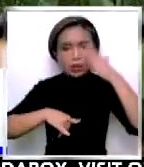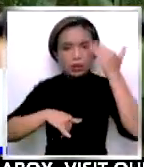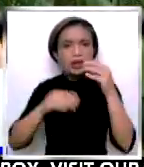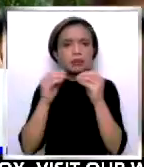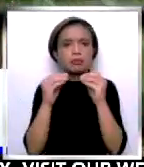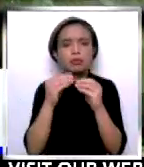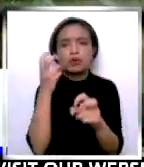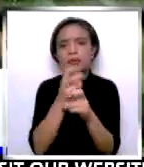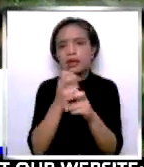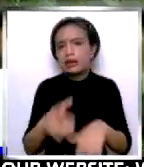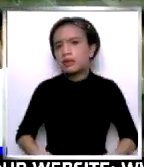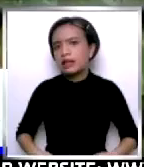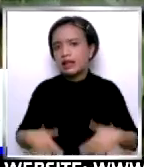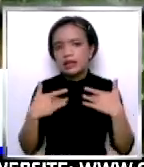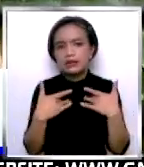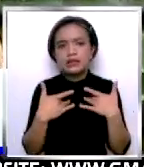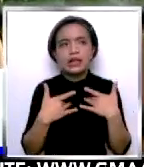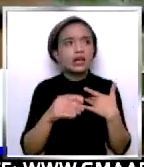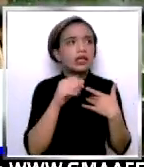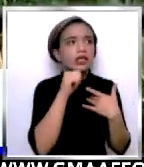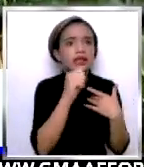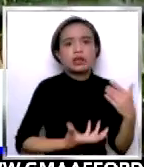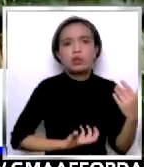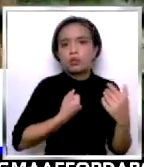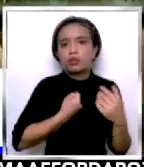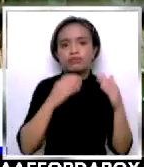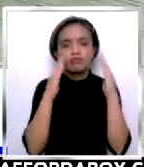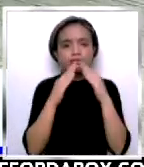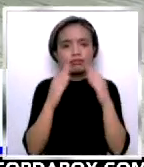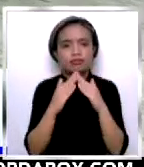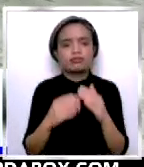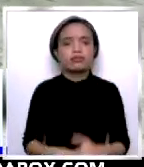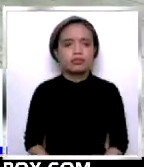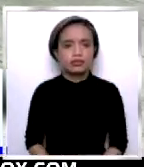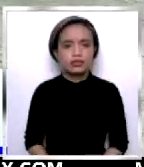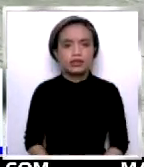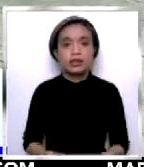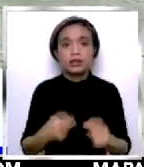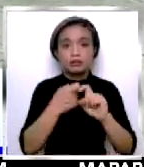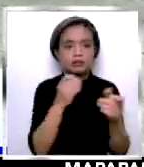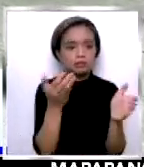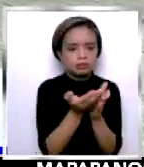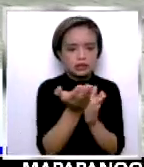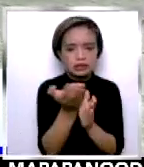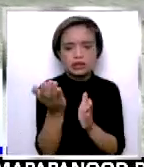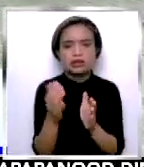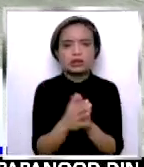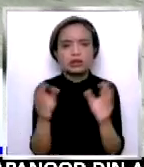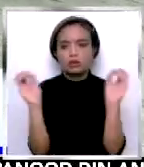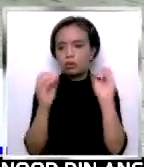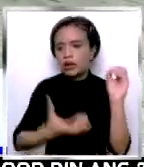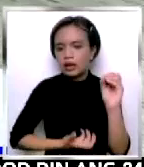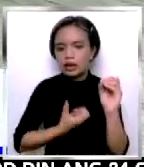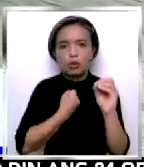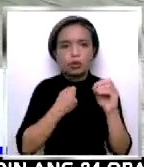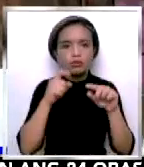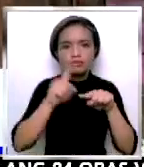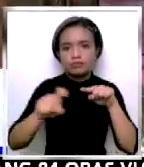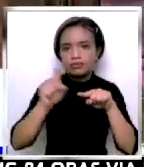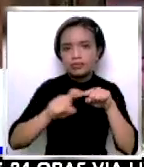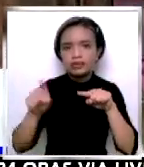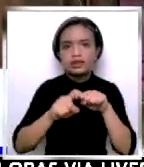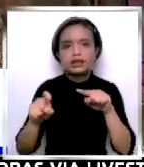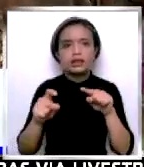informal settlement. Paglipat nila dito noong 2017 mula Pasig, masukal, walang sariling kuryente at wala silang linya ng